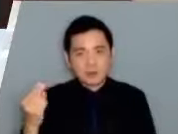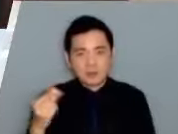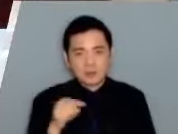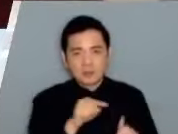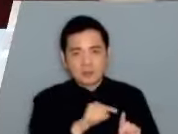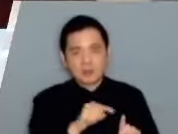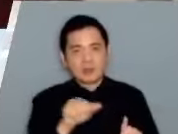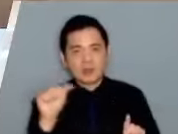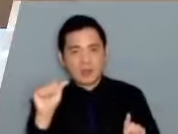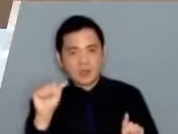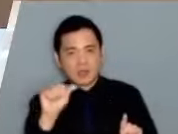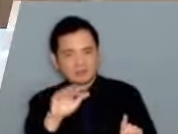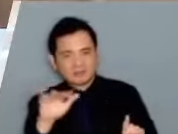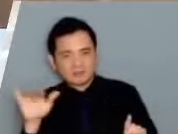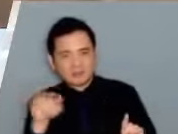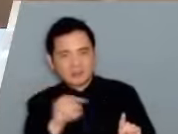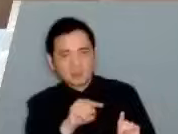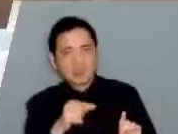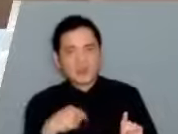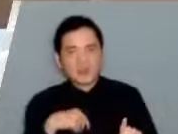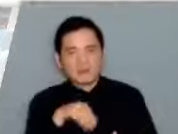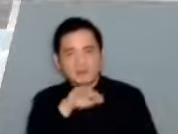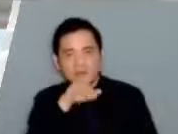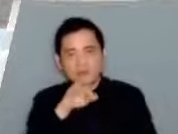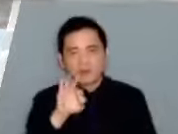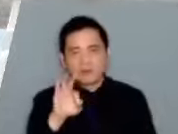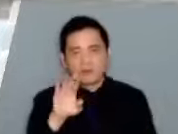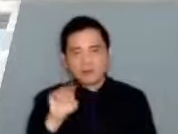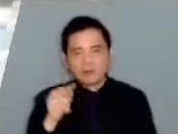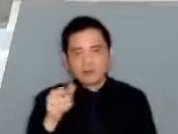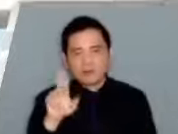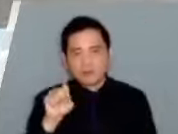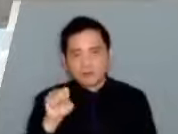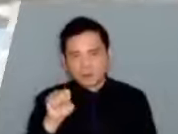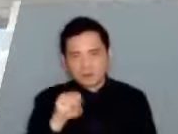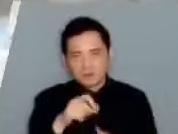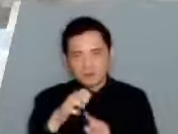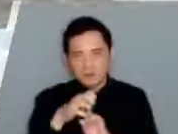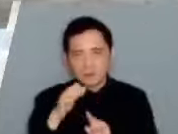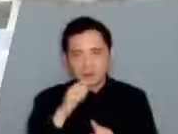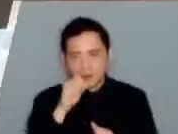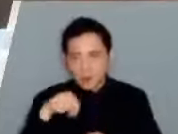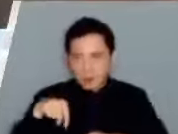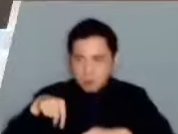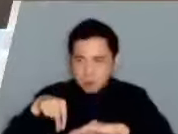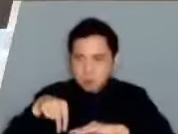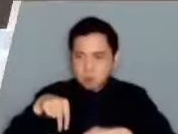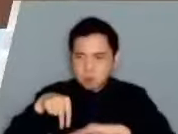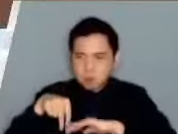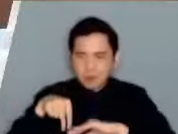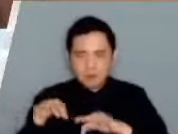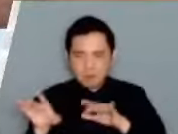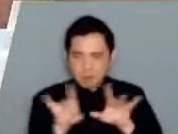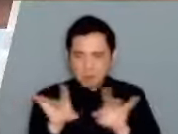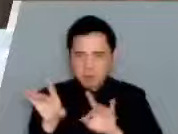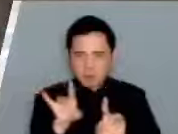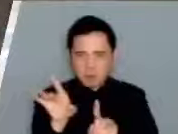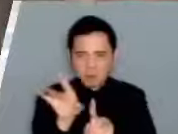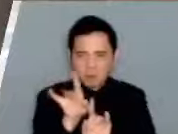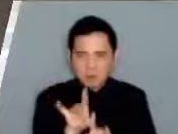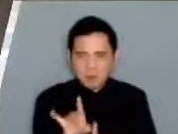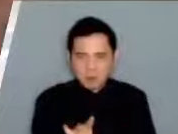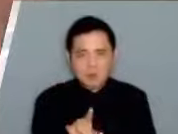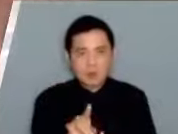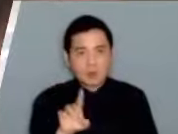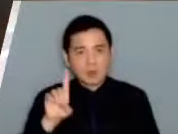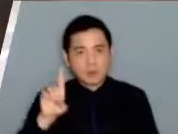na sanhi ng fungal infection na posibleng makuha sa paglusong sa baha. Para maiwasan po yan, dati ng paalala ng